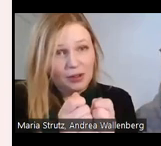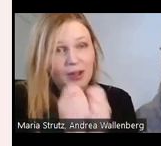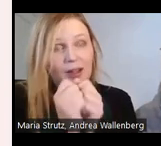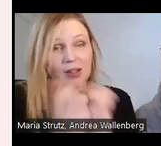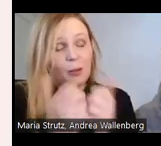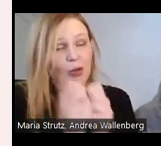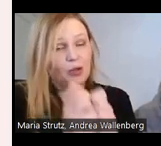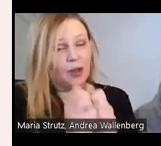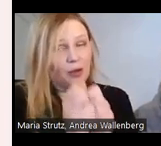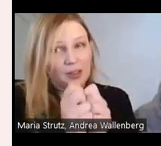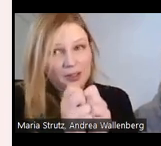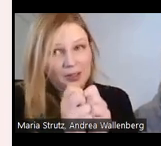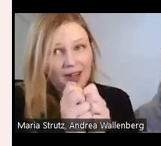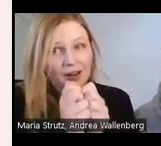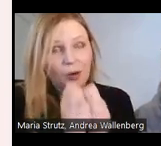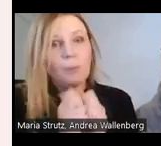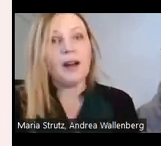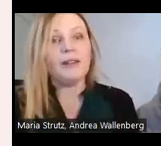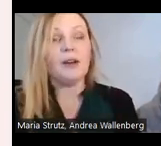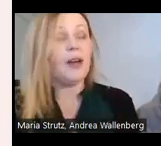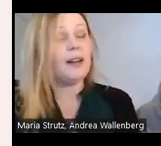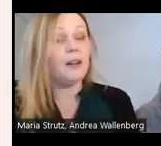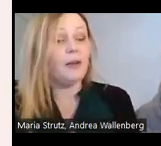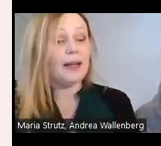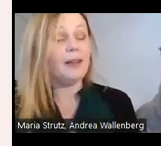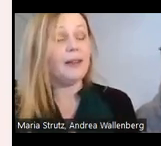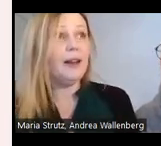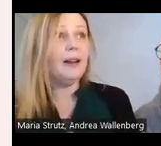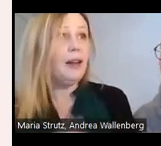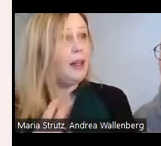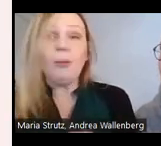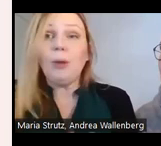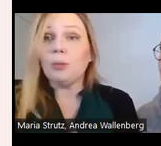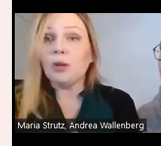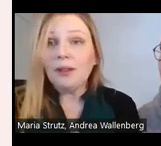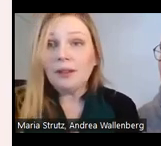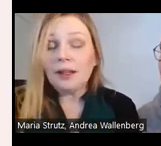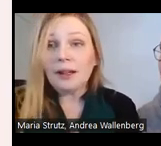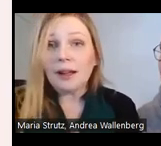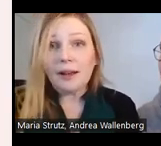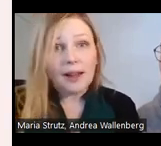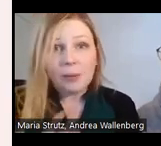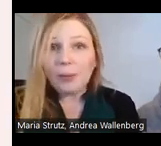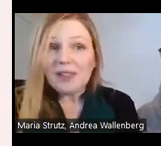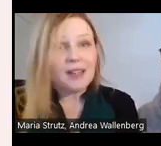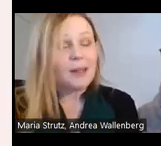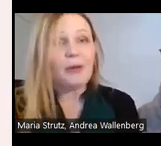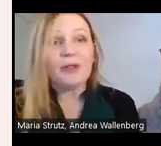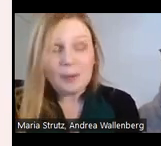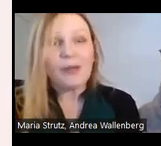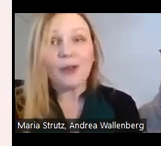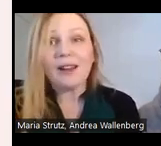ut. Så att de också kan få liksom känna den och koppla det till något verkligt. Eller inför blöjbytet till en lilla. Det här kan ni på